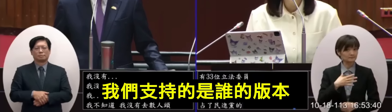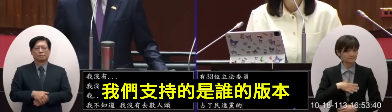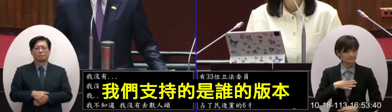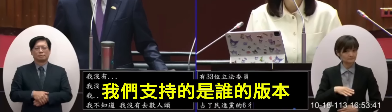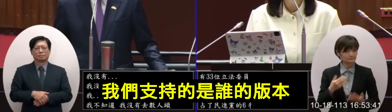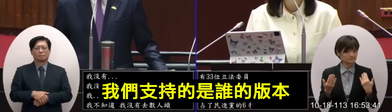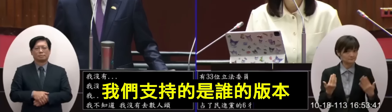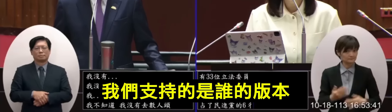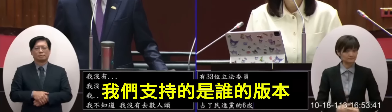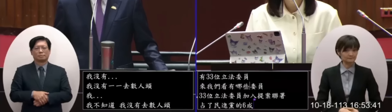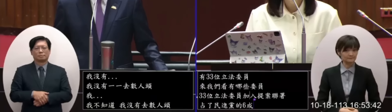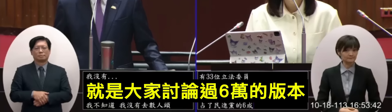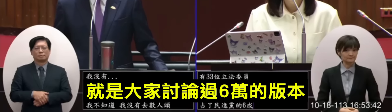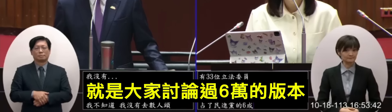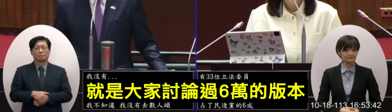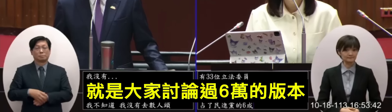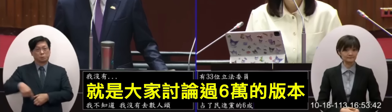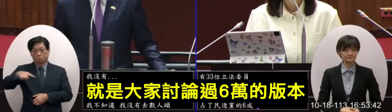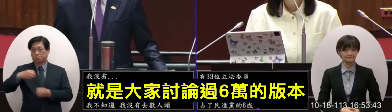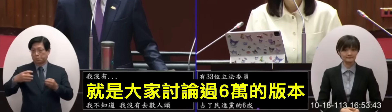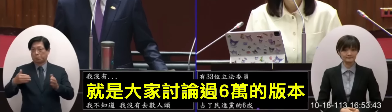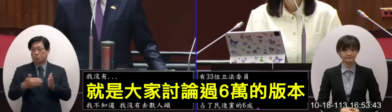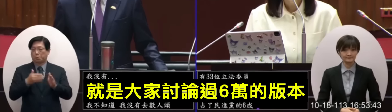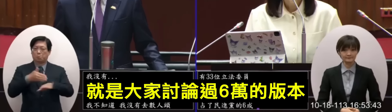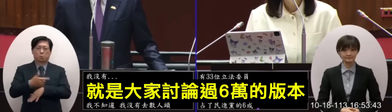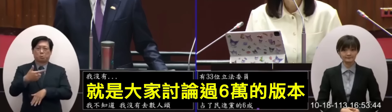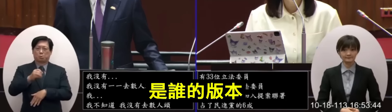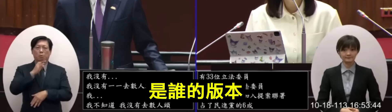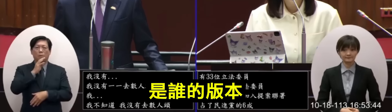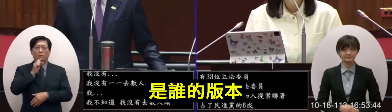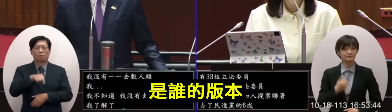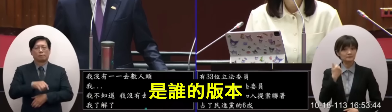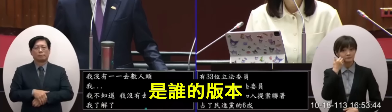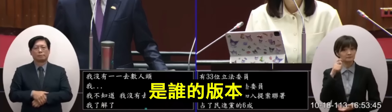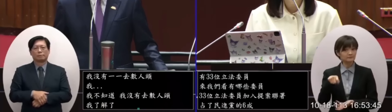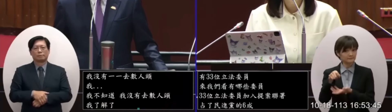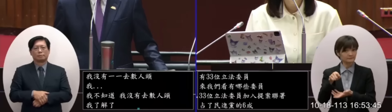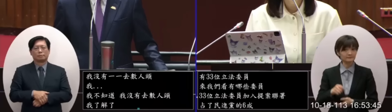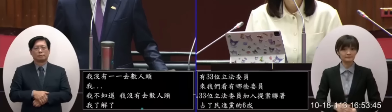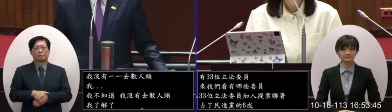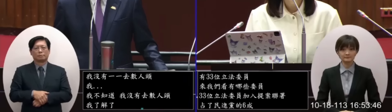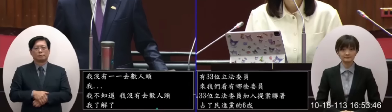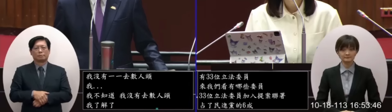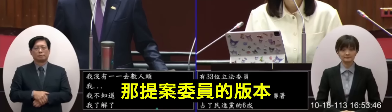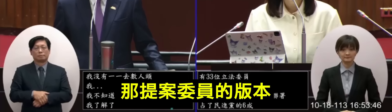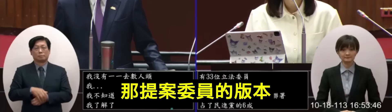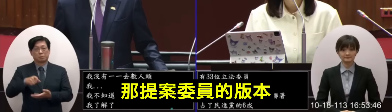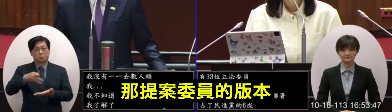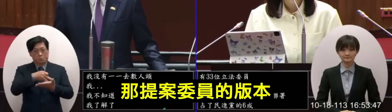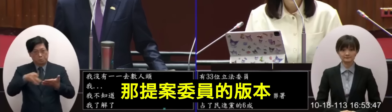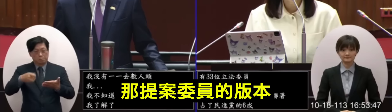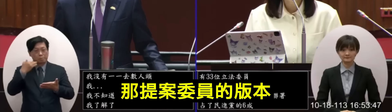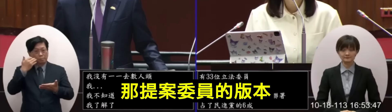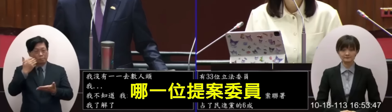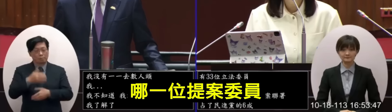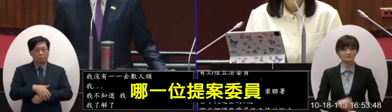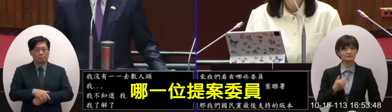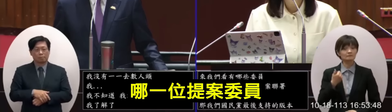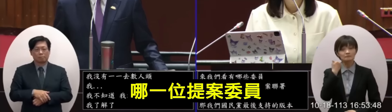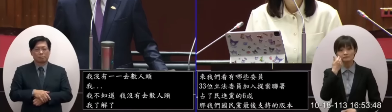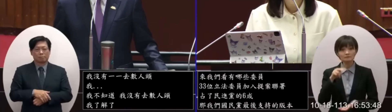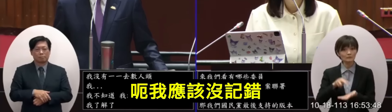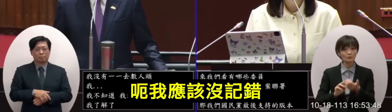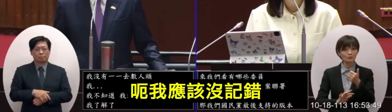支持的是谁的版本？ 就是大家讨论过60,000的版本。 是谁的版本？ 这提案委员的版本呢？ 哪一位委